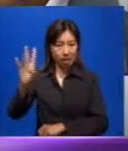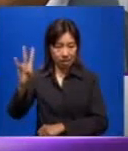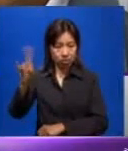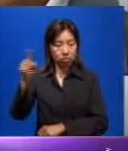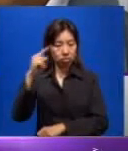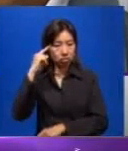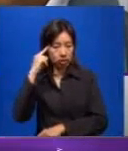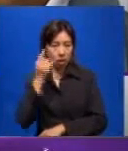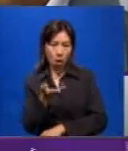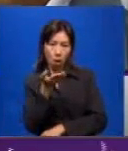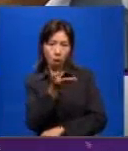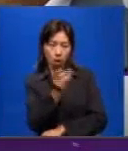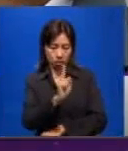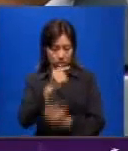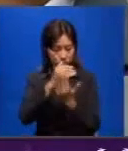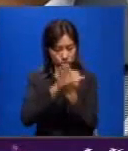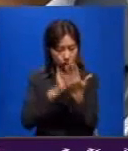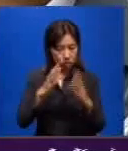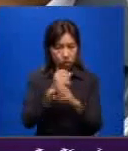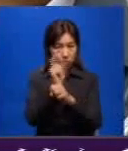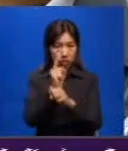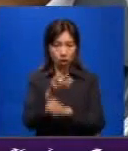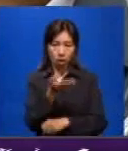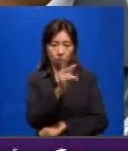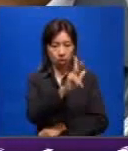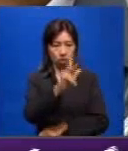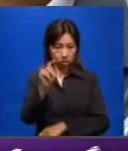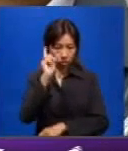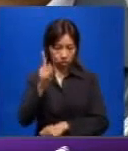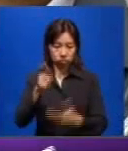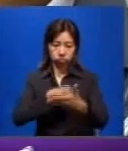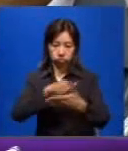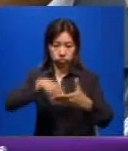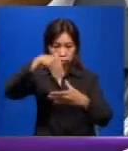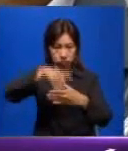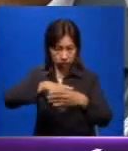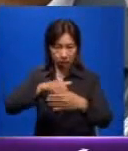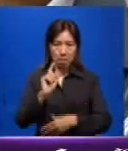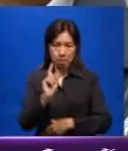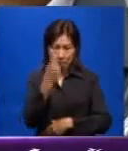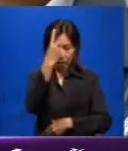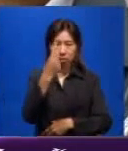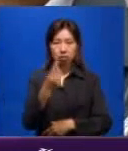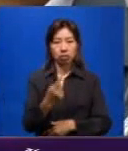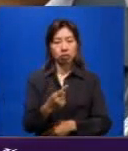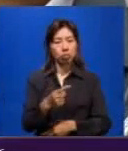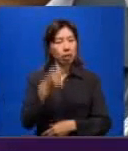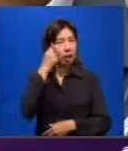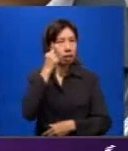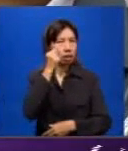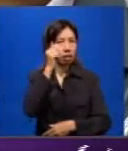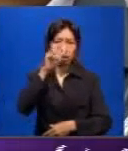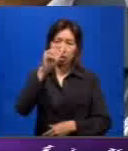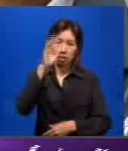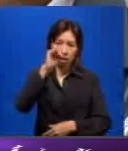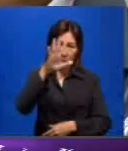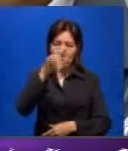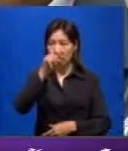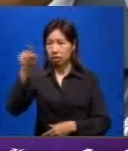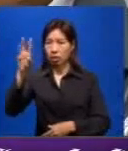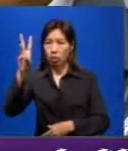ให้กกต.ดำเนินการจัดการเลือกตั้งสมาชิกสภาผู้แทนราษฎรขึ้นใหม่โดยเร่งด่วนภายใน 45-60 วันนับตั้ง